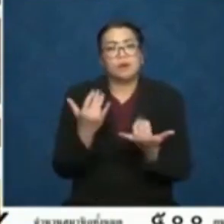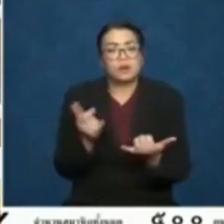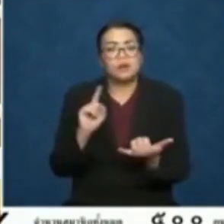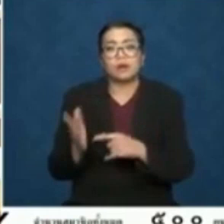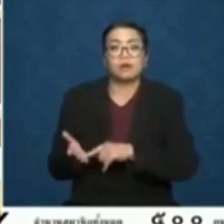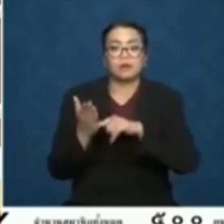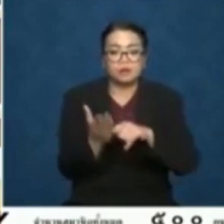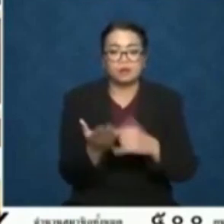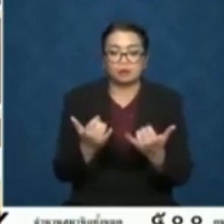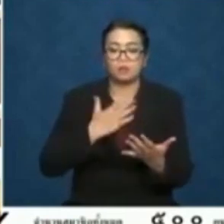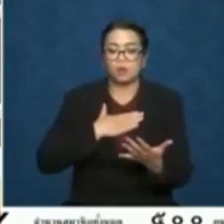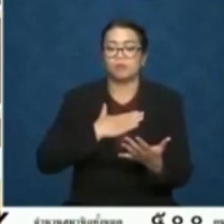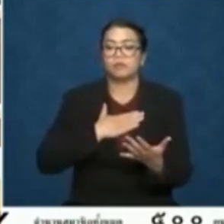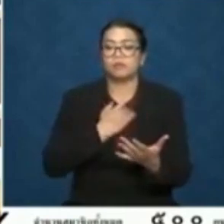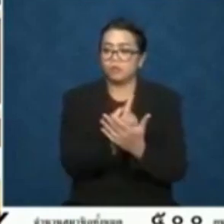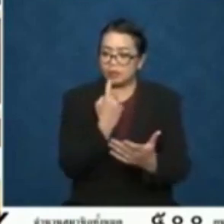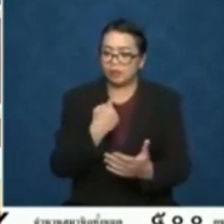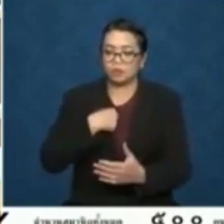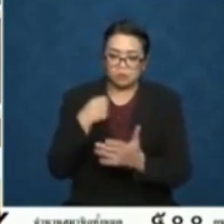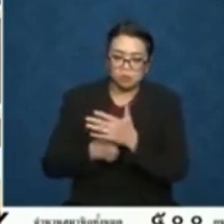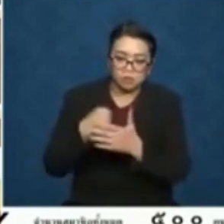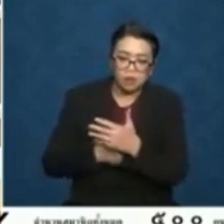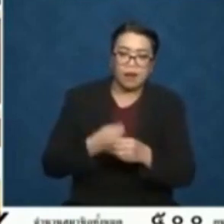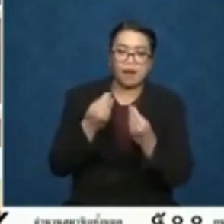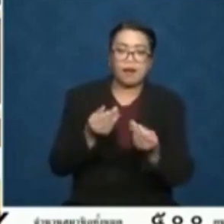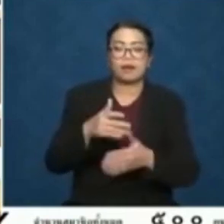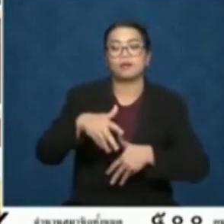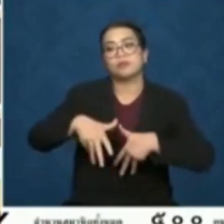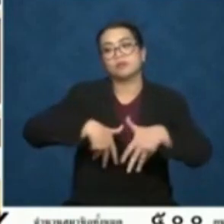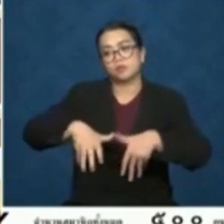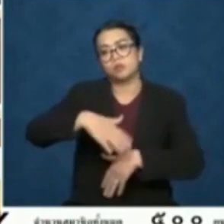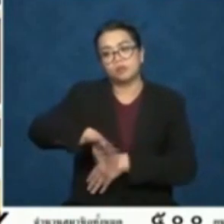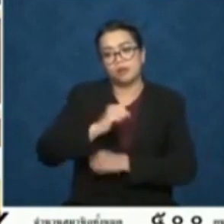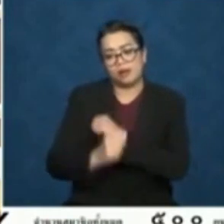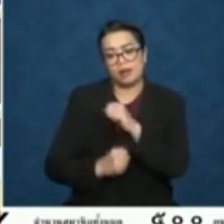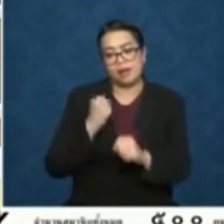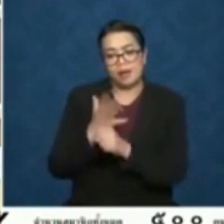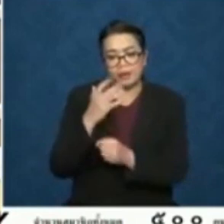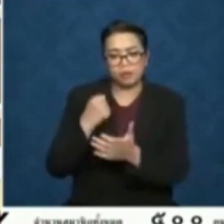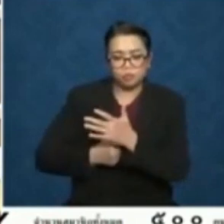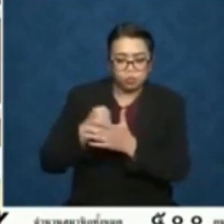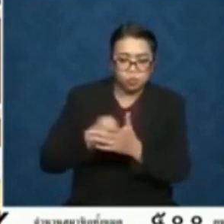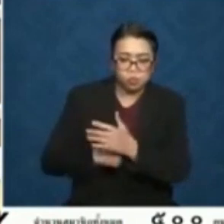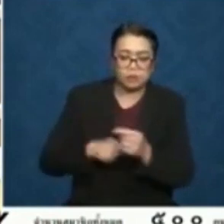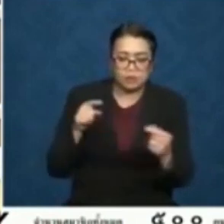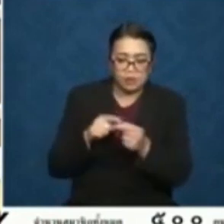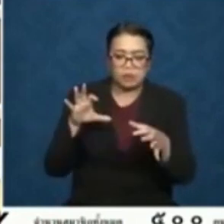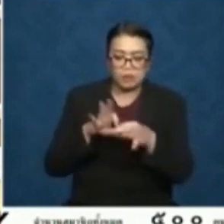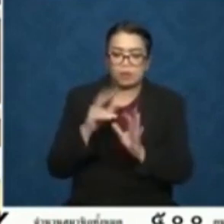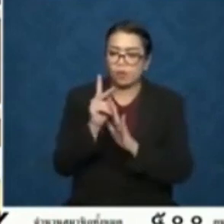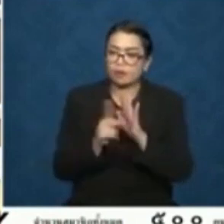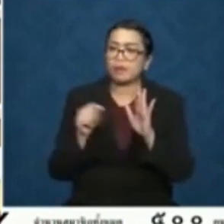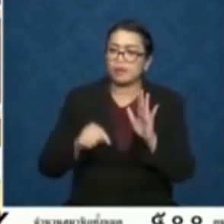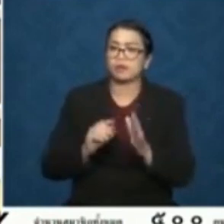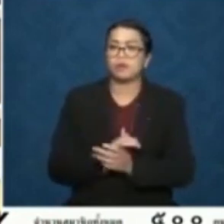ไปเยอะพอสมควรแล้วครับวันนี้เองผมเองที่เป็นคนนึงในฐานะคนที่ต่อสู้ให้กับพี่น้องชาวประมงมาโดยตลอดระยะ